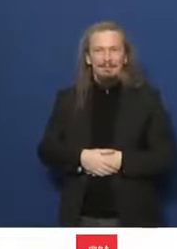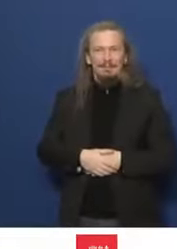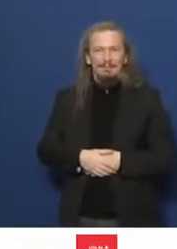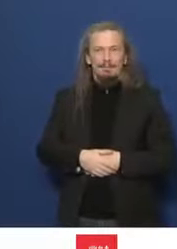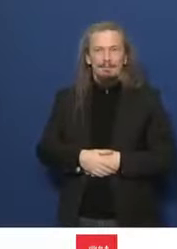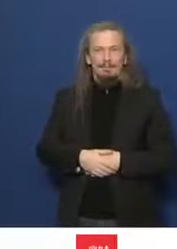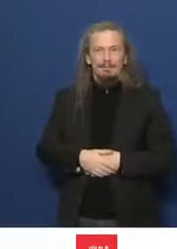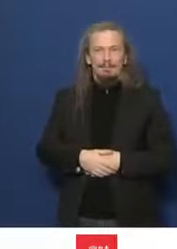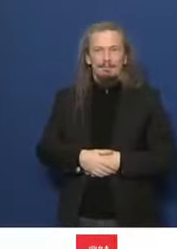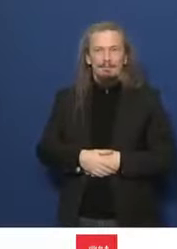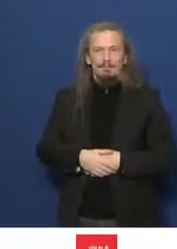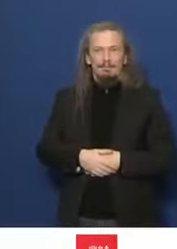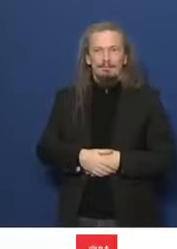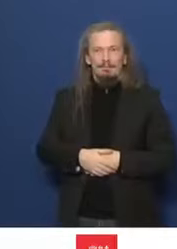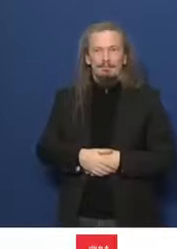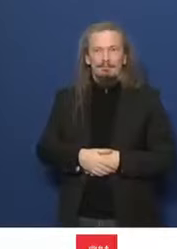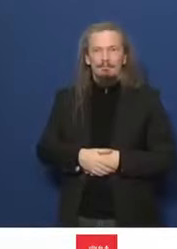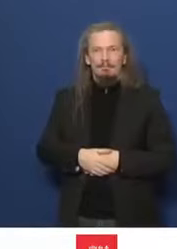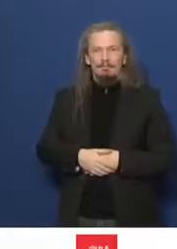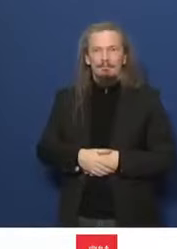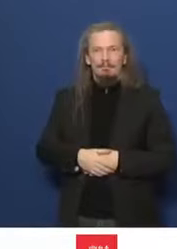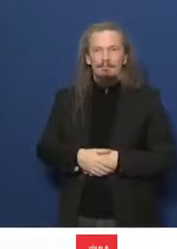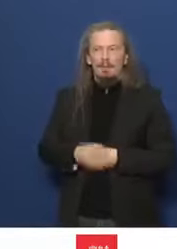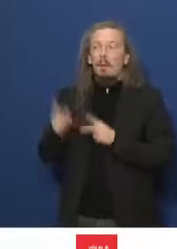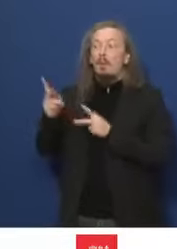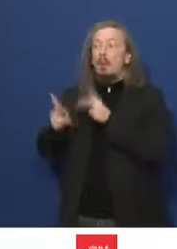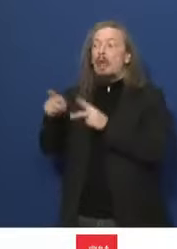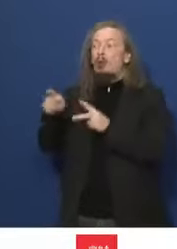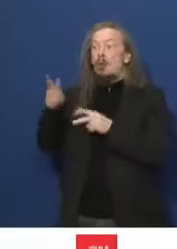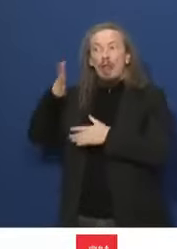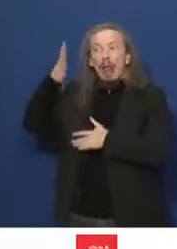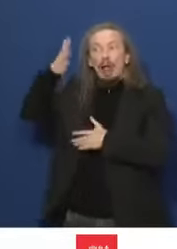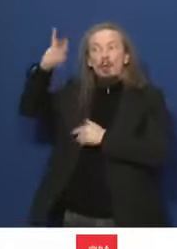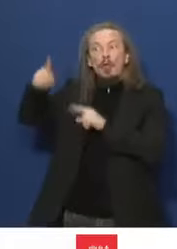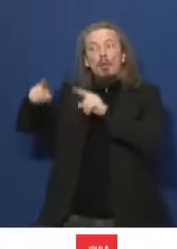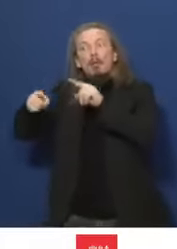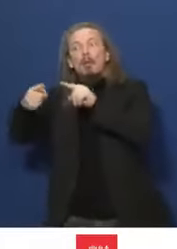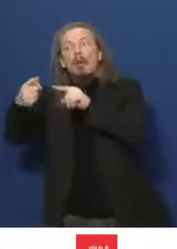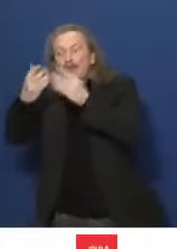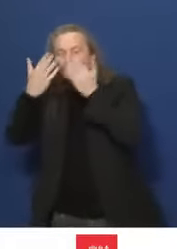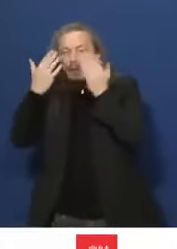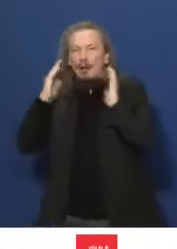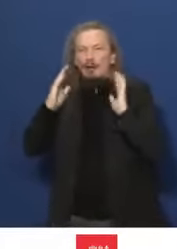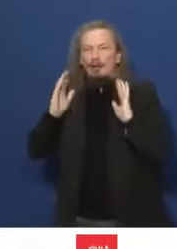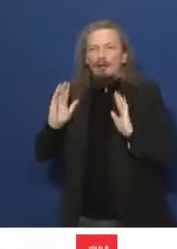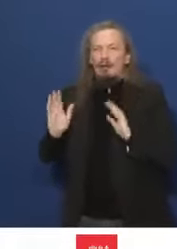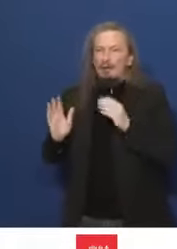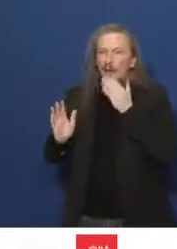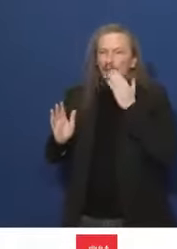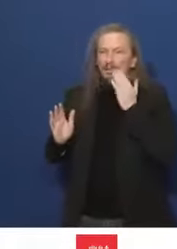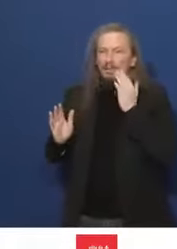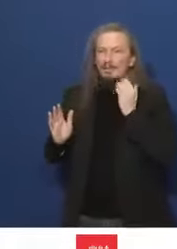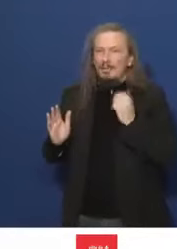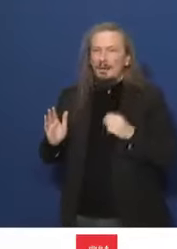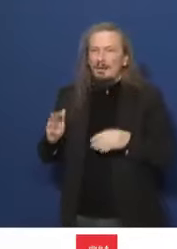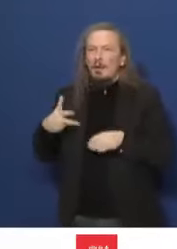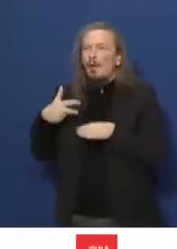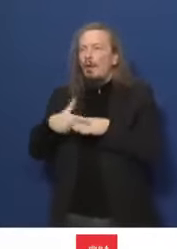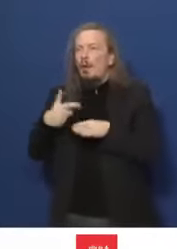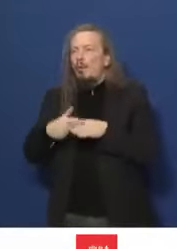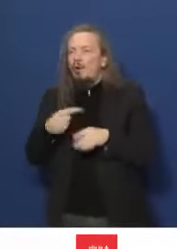qui peut être promis à quelque avenir, c'est peut-être pas la peine de commencer par quelques